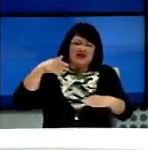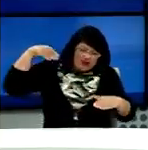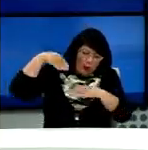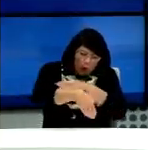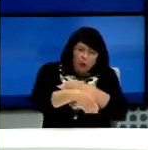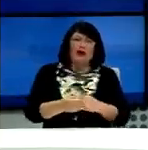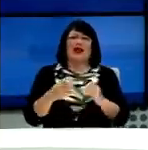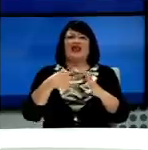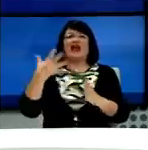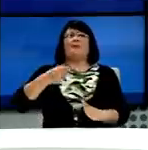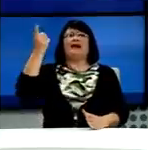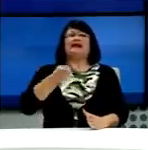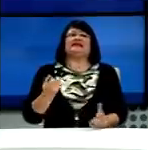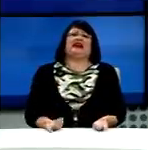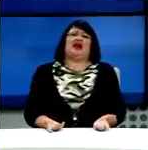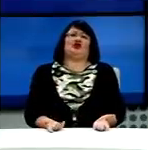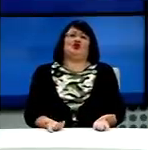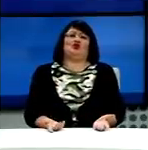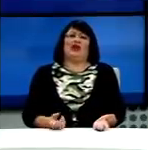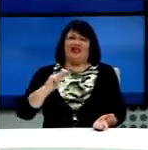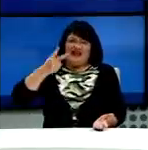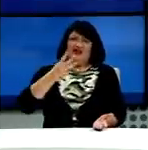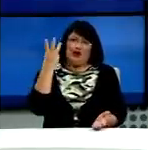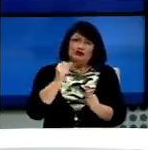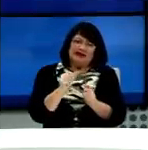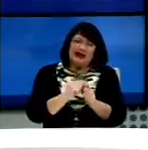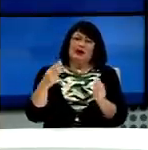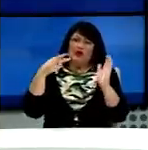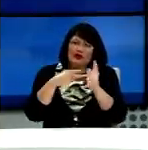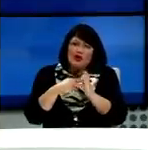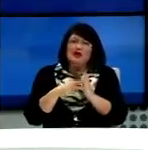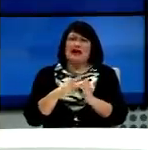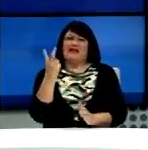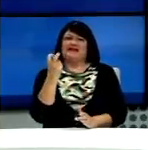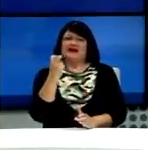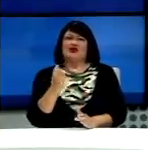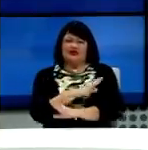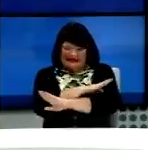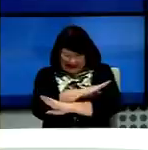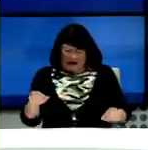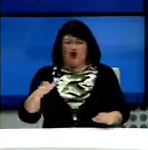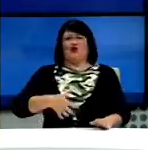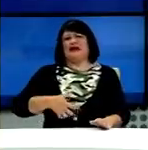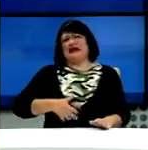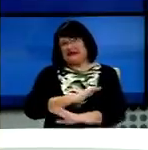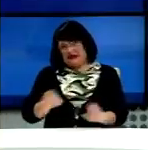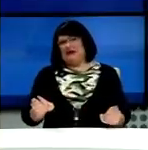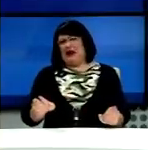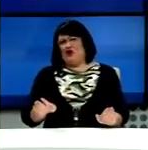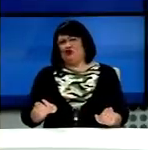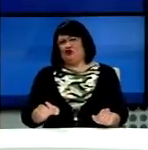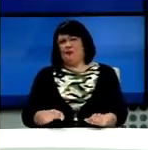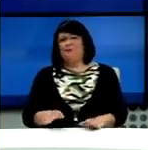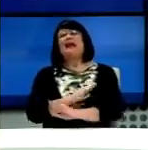υπανάπτυξη 15% στο δεύτερο τρίμηνο του 2020. Να τελειώνουν λοιπόν τα αστεία. Και